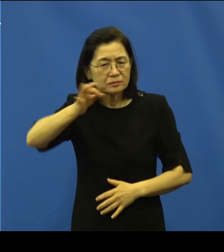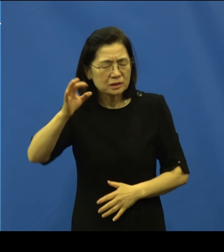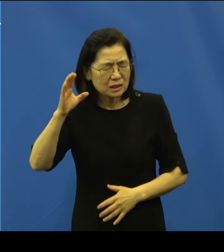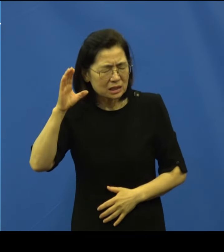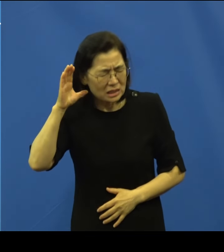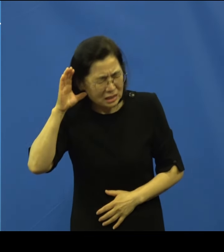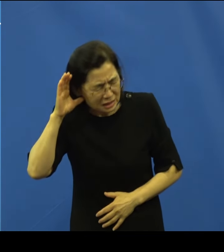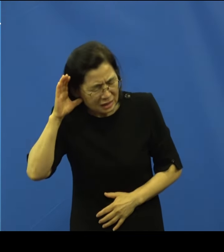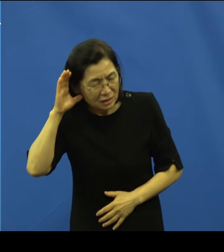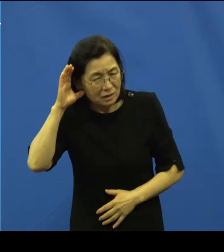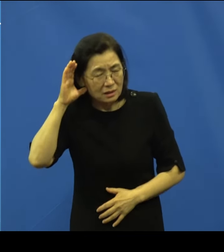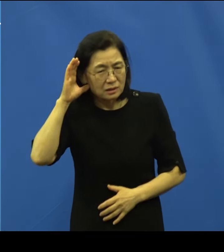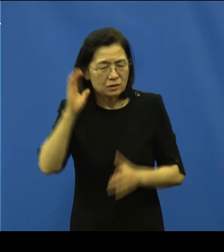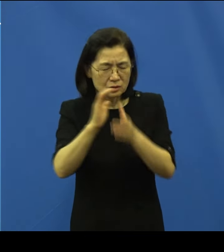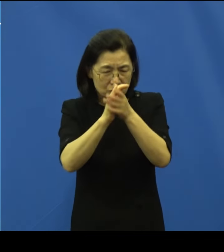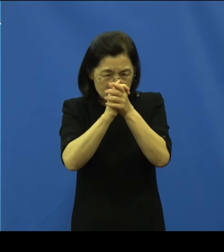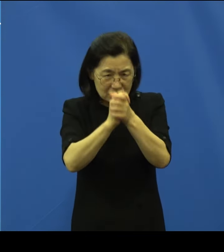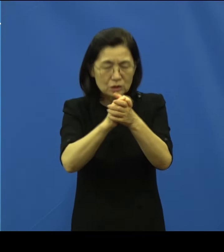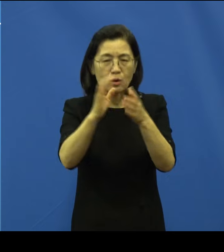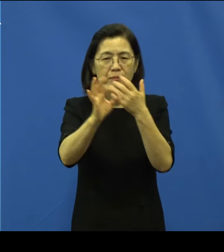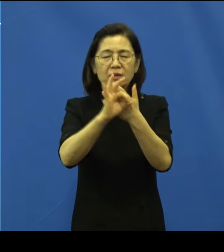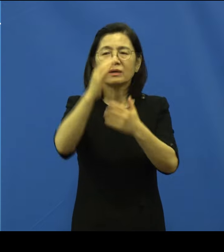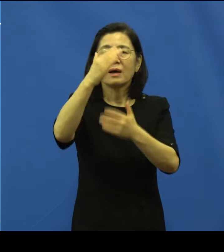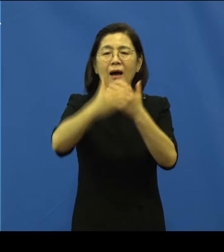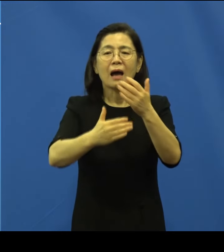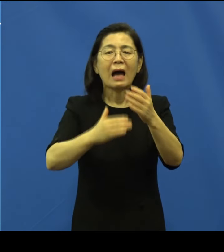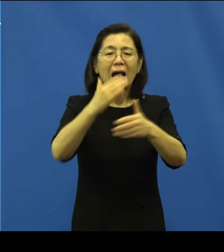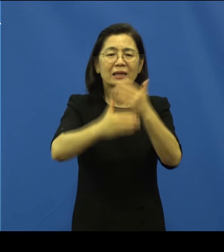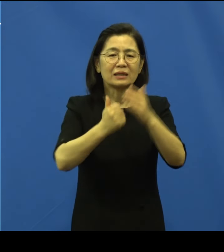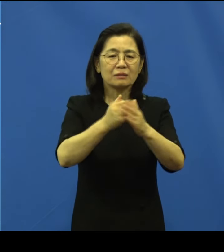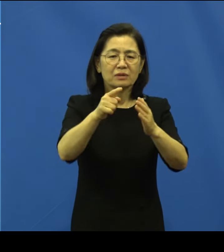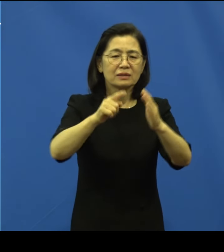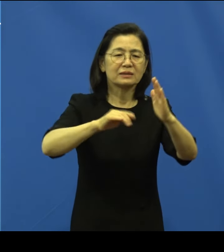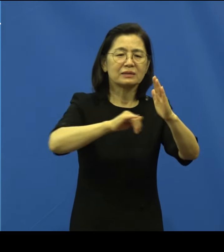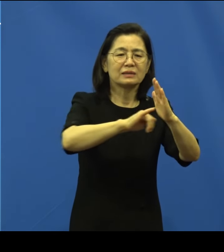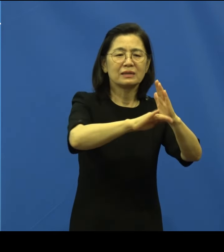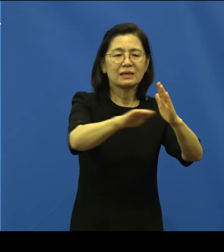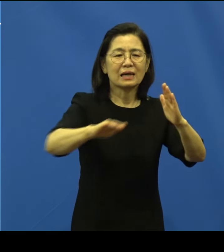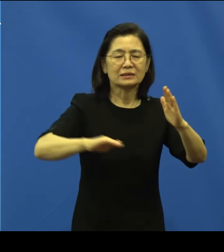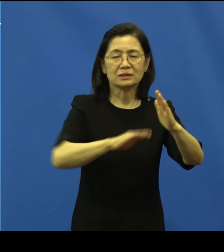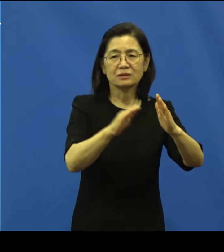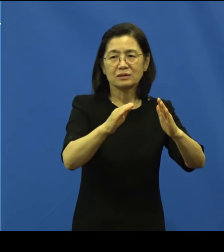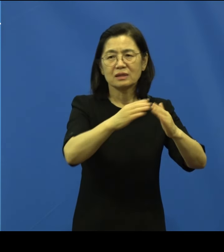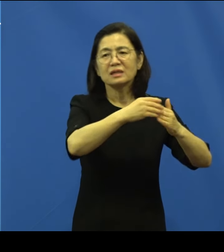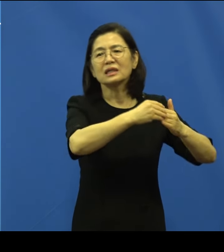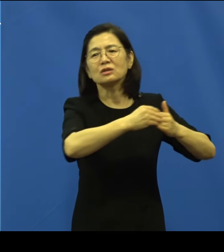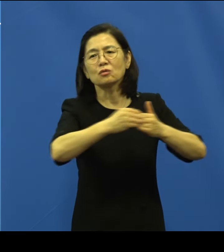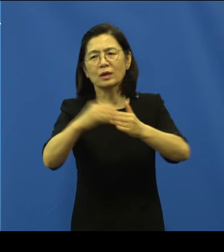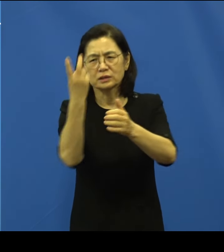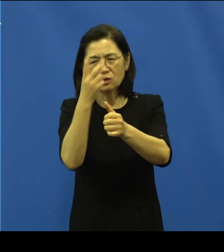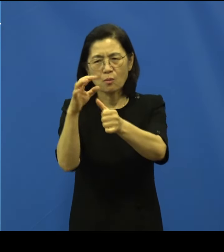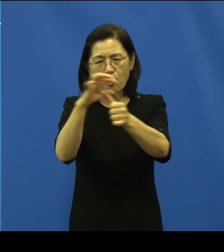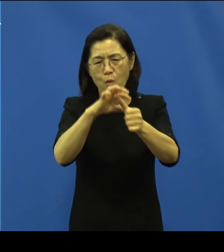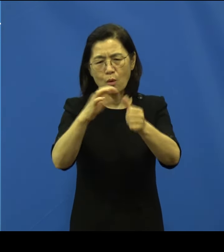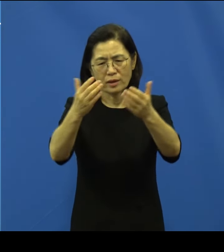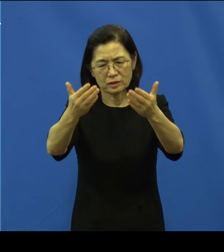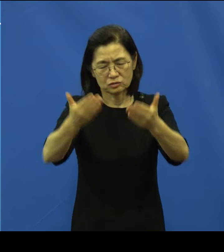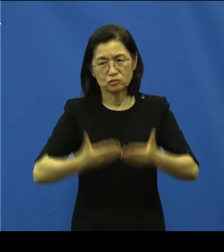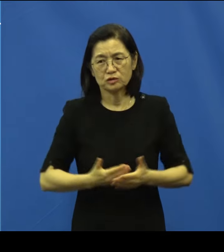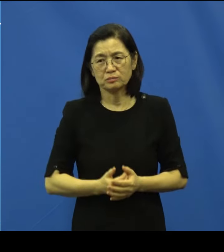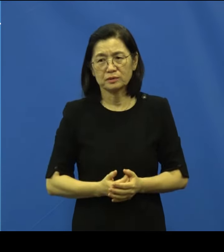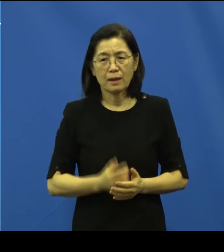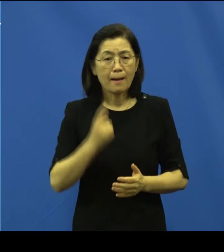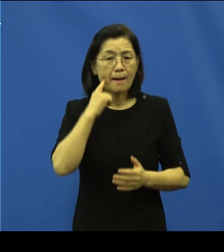그 가정은 하나님이 인도하십니다. 그런데 그 한 사람마저 없으면 그 가정은 어디로 가는지 모르니까 흑암 속에 갇혀 있는